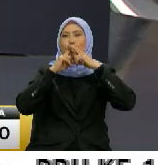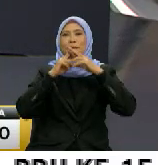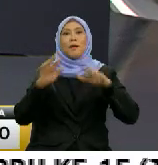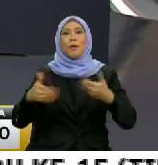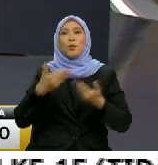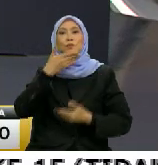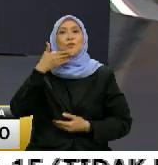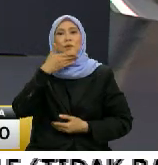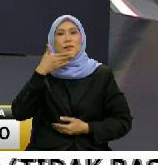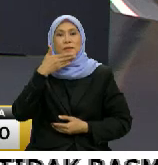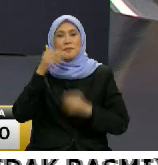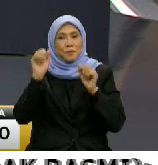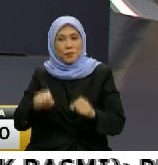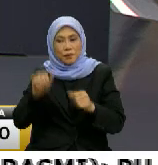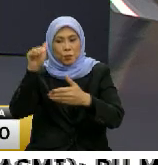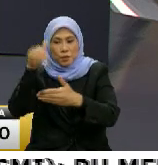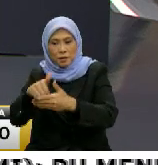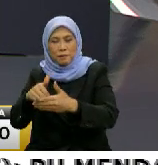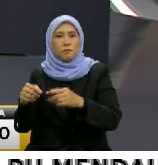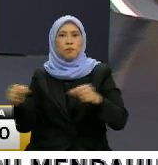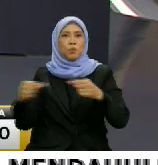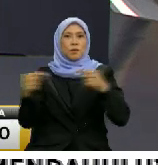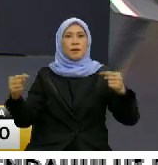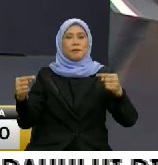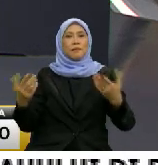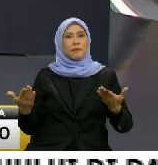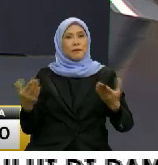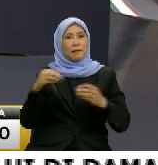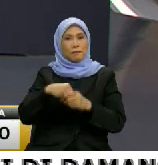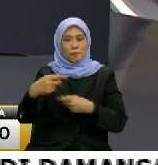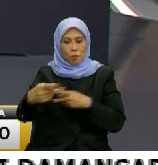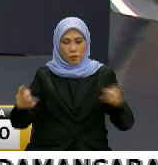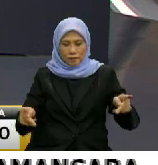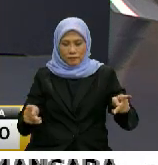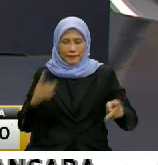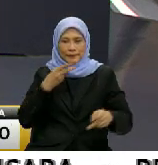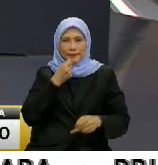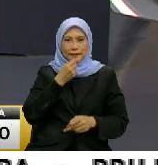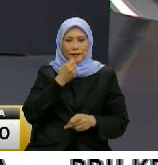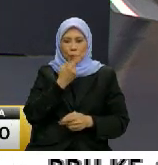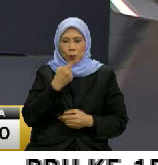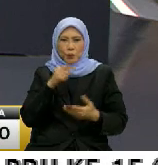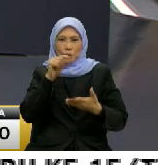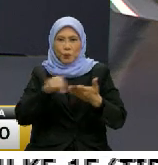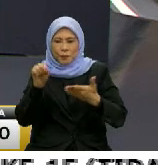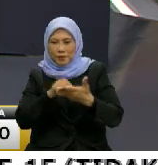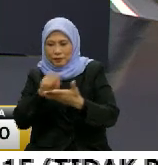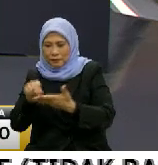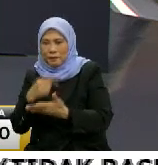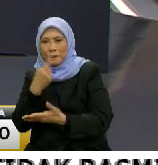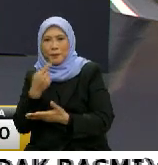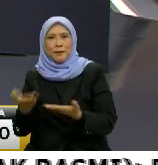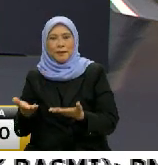orang muda itu boleh mengundi dan membuat keputusan ketika dalam kotak undi tersebut. Tapi kita faham melihat